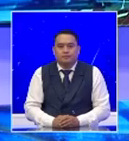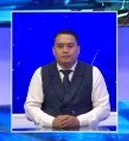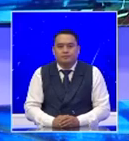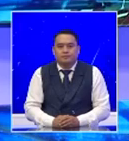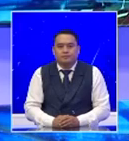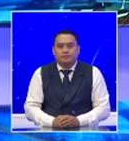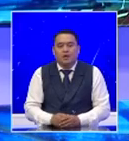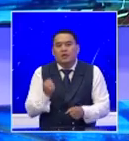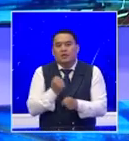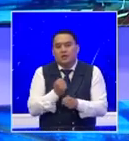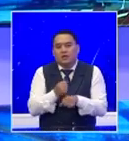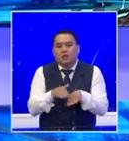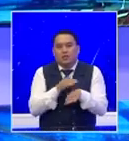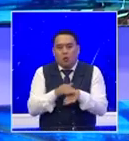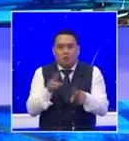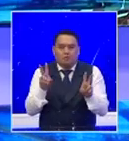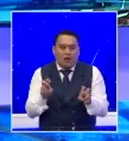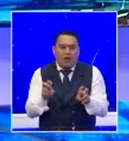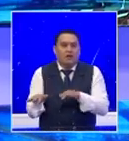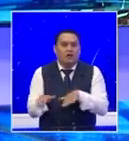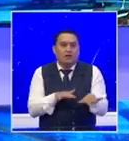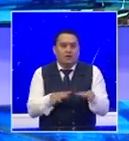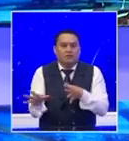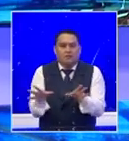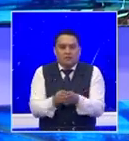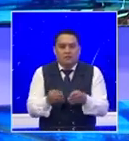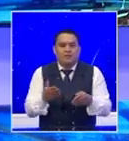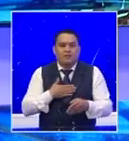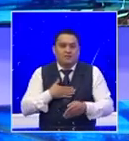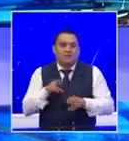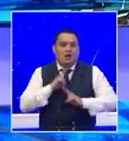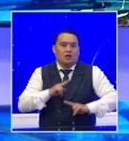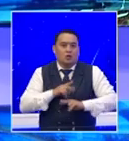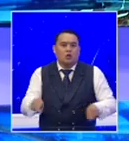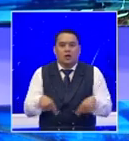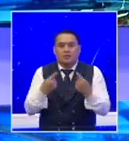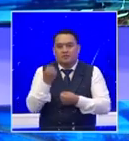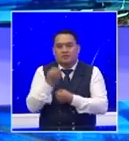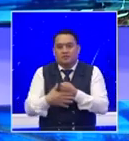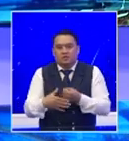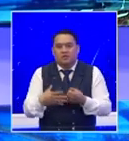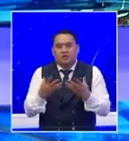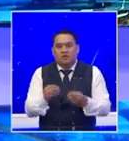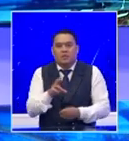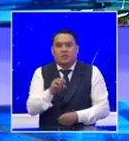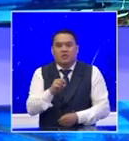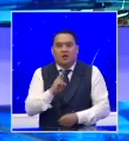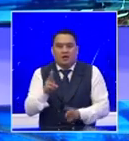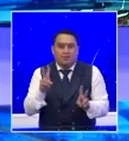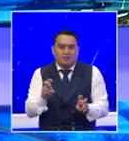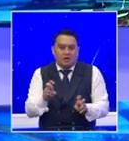Продолжаем выпуск. «Твори добро». Акцию «Добрых дел» без Бергемис подхватили и сотрудники реабилитационного центра дневного пребывания